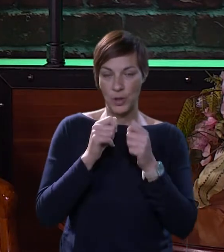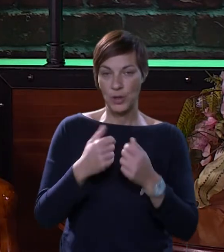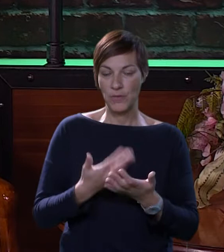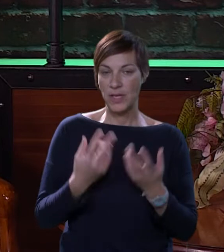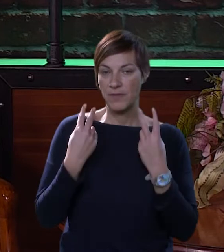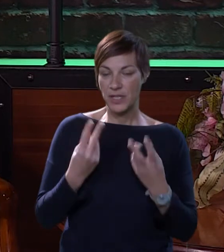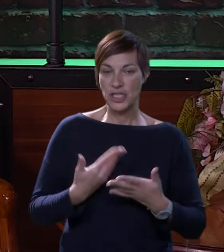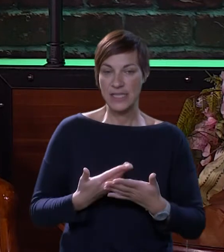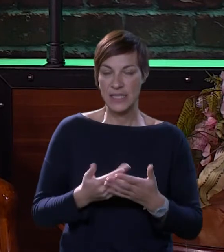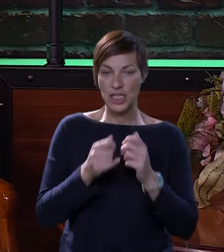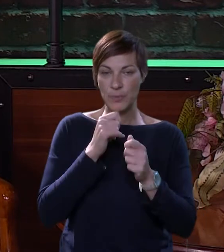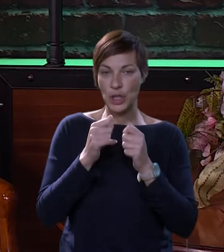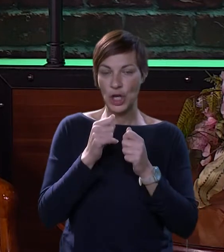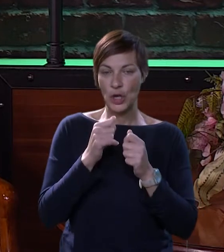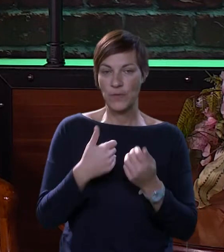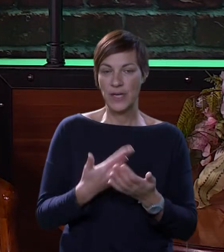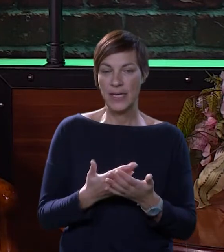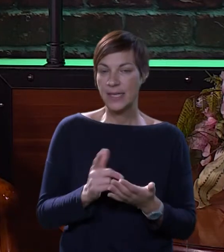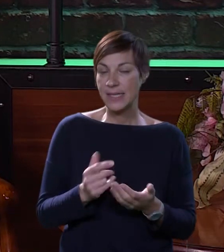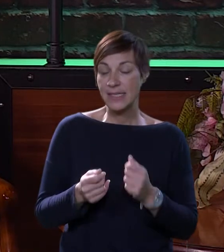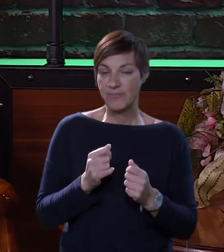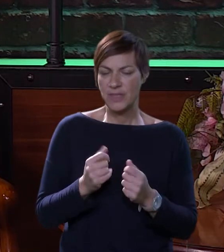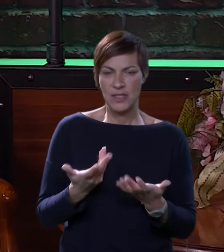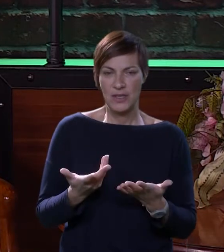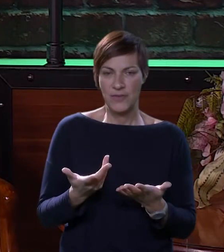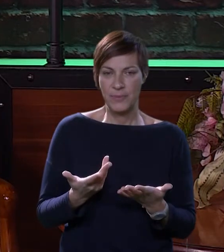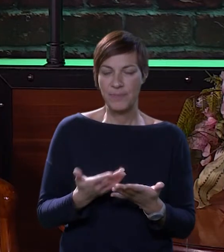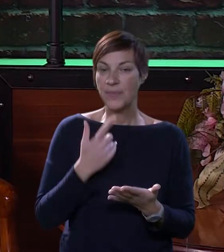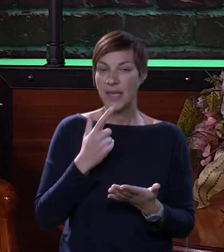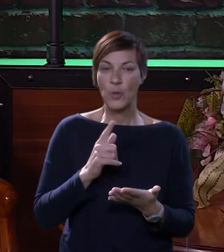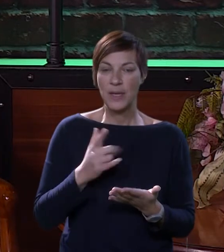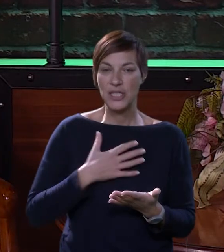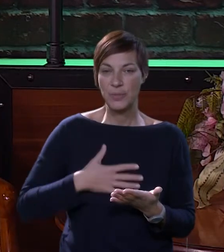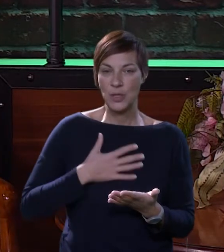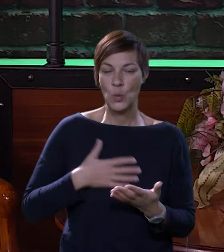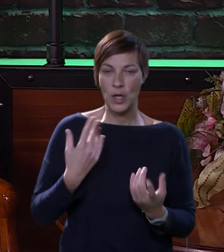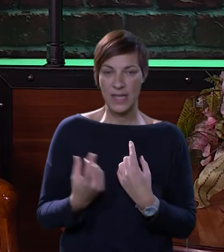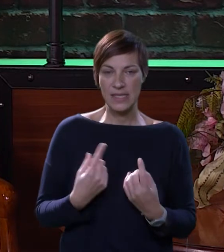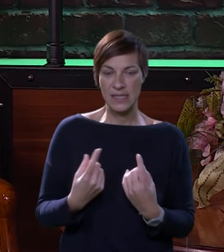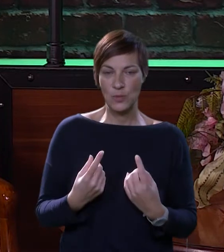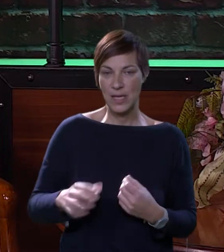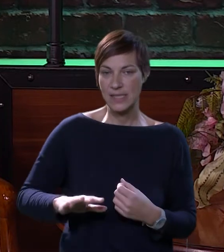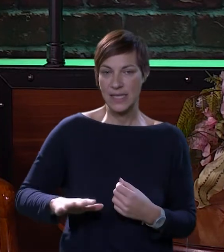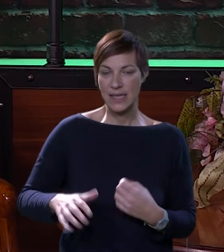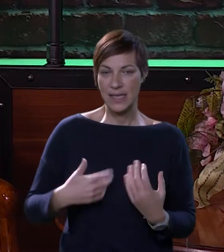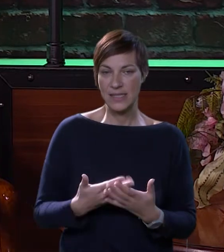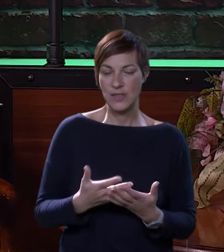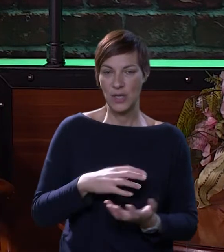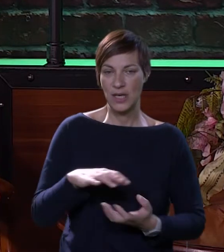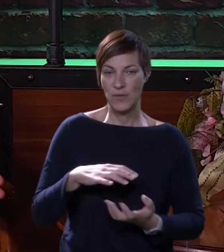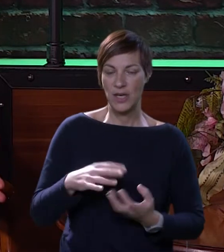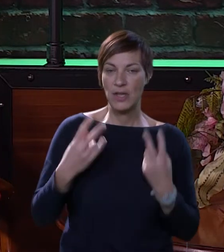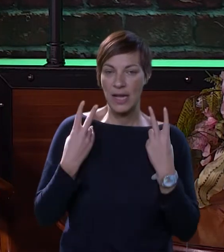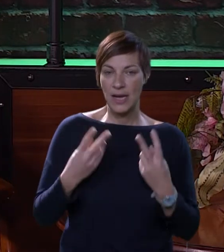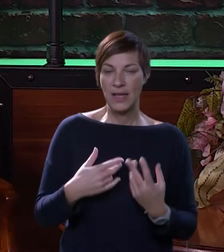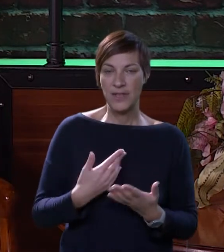dogovor i jako je bitno da se držimo toga dogovora i da se ne držimo dogovora, nekome neće biti ugodna situacija. Djeci su njihovi